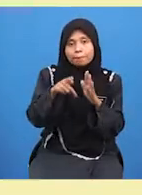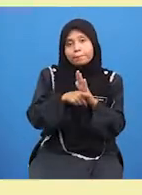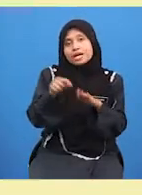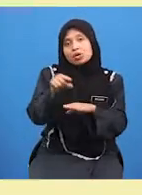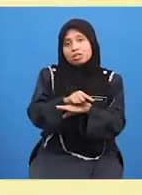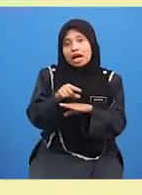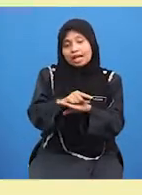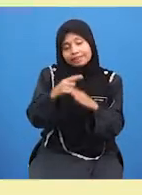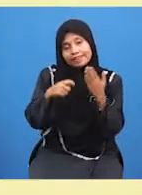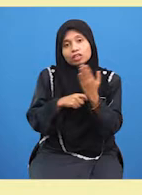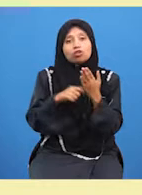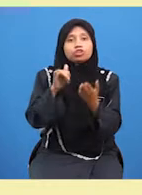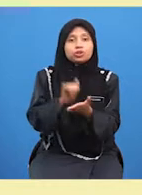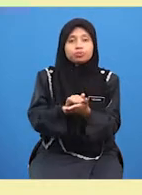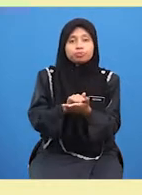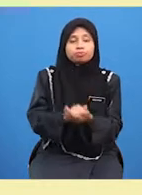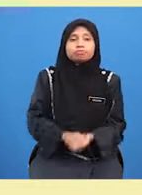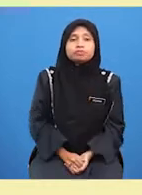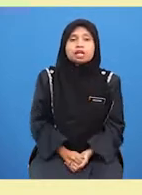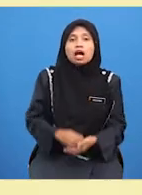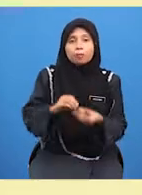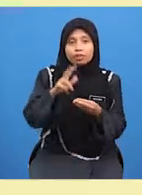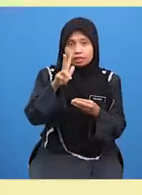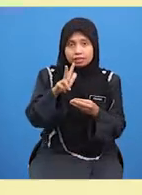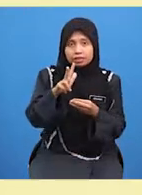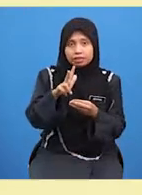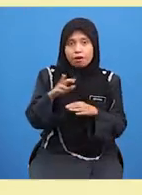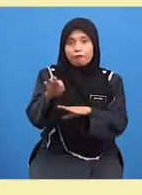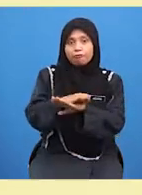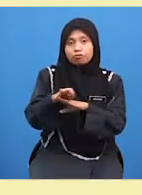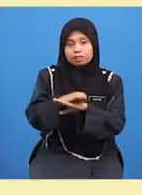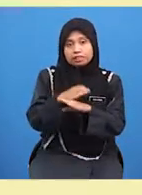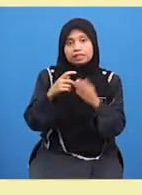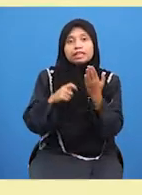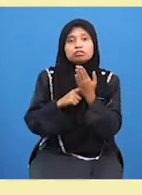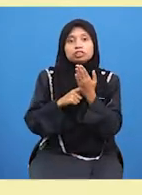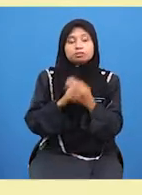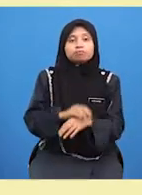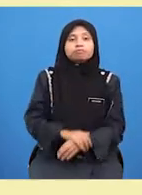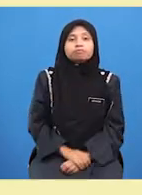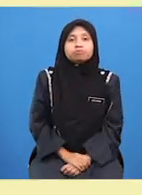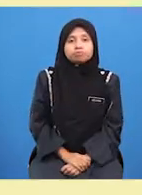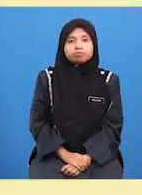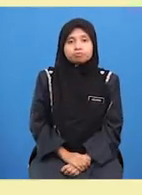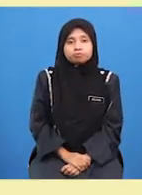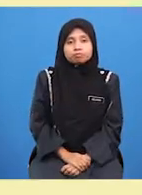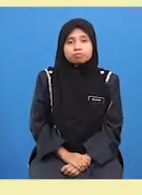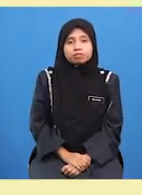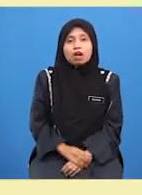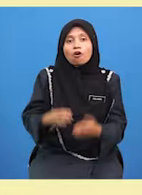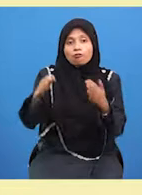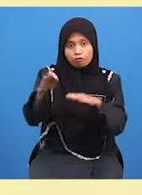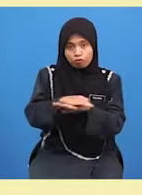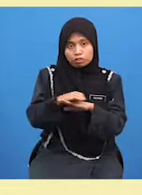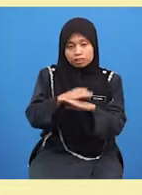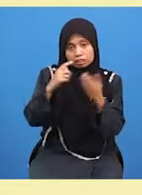apakah tujuan anda menggunakan teknologi tersebut? Ketiga, nyatakan fungsi teknologi yang anda pilih.